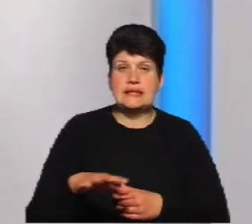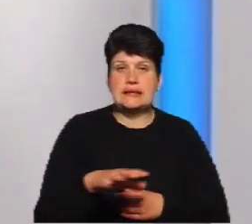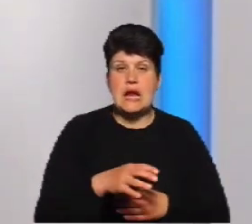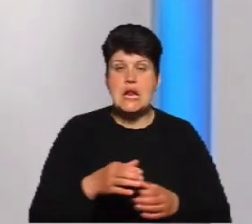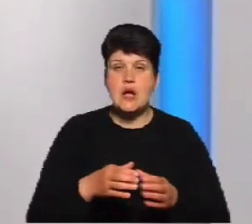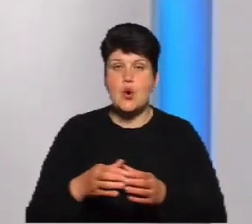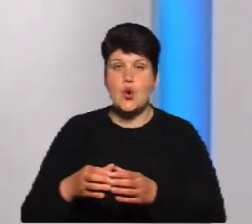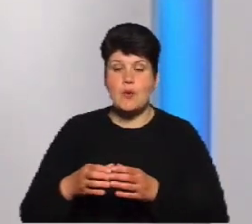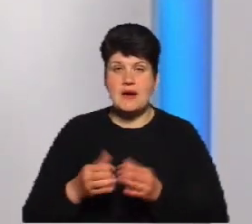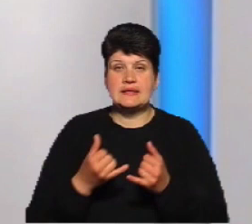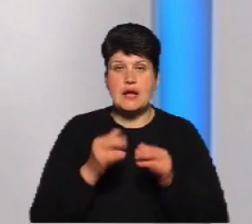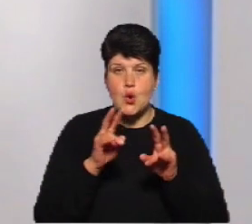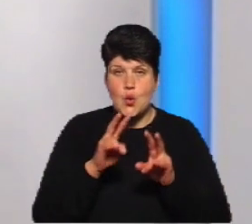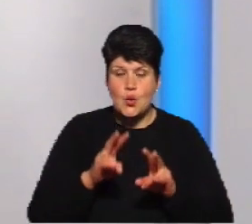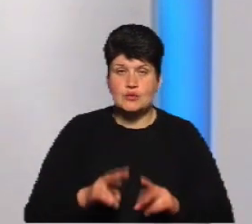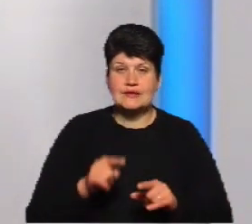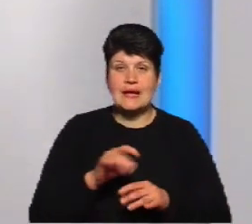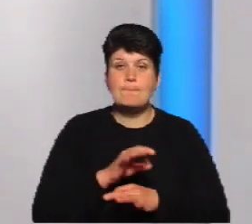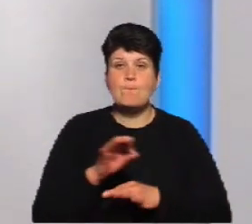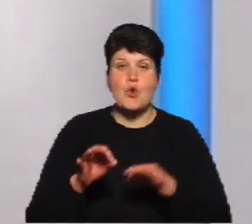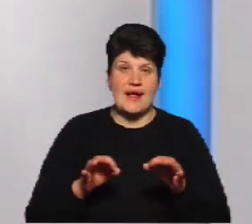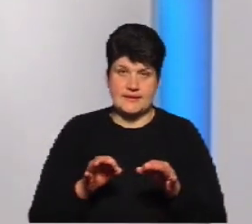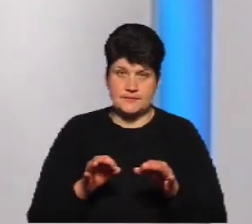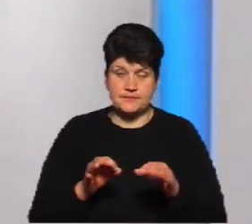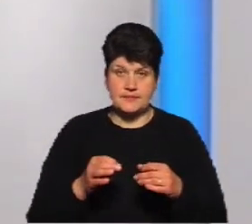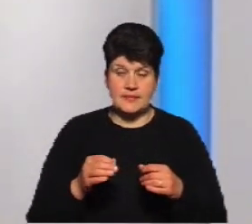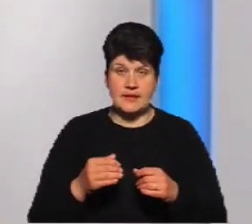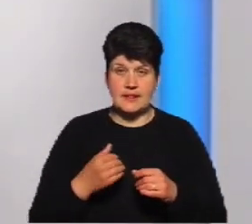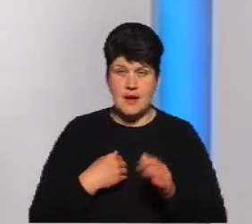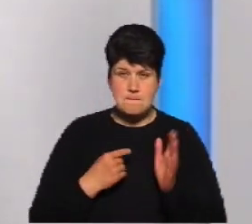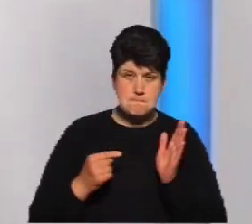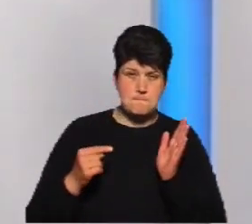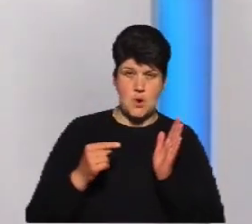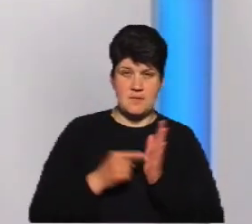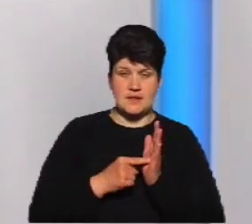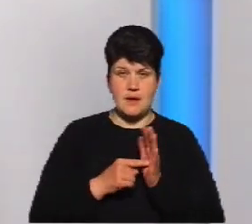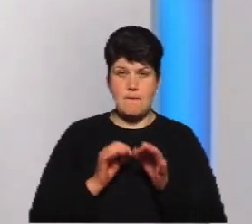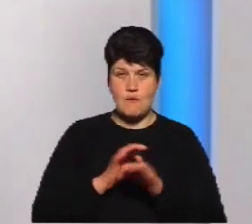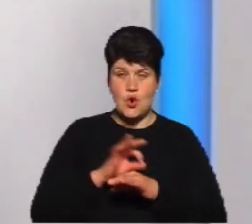для розгляду тих проєктів. І ось нам потрапляє проєкт,